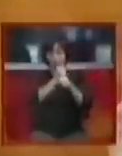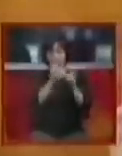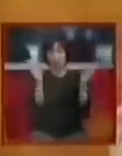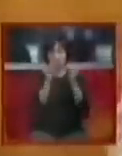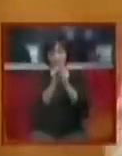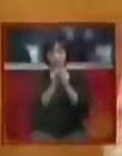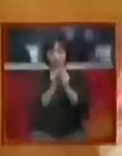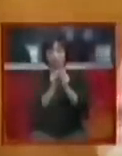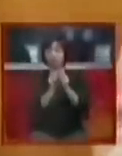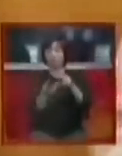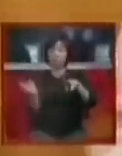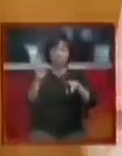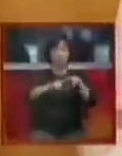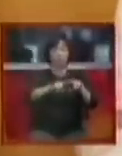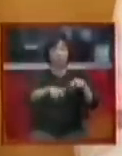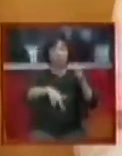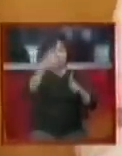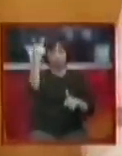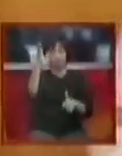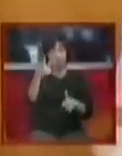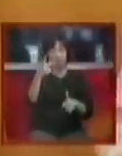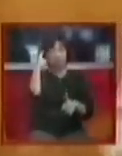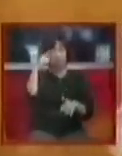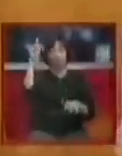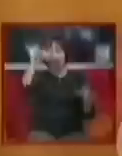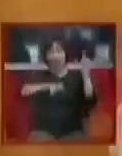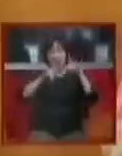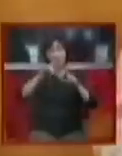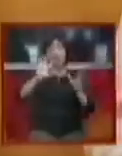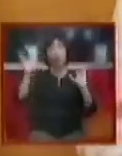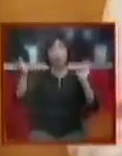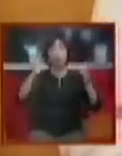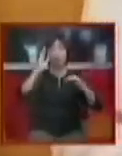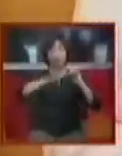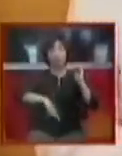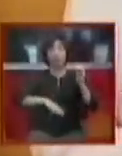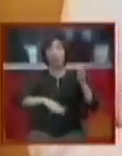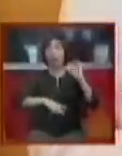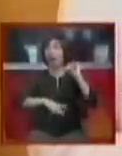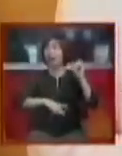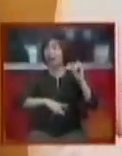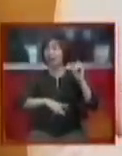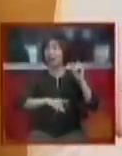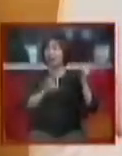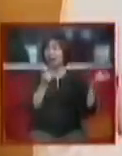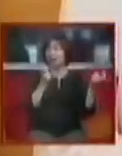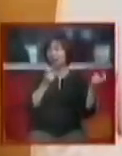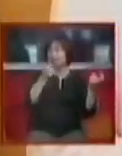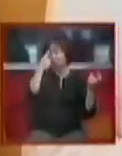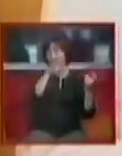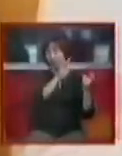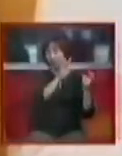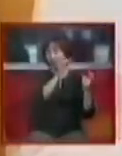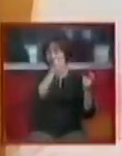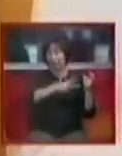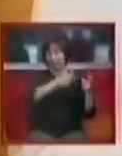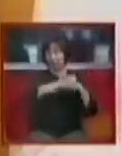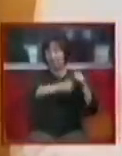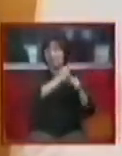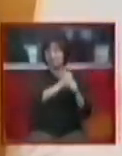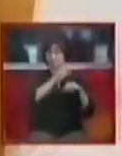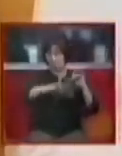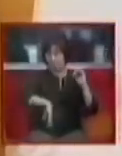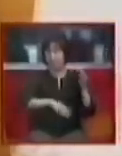ang magiging paglago ng ating tourist arrivals kumpara sa naidagdag ng pinalitan natin sa loob ng siyam at kalahating